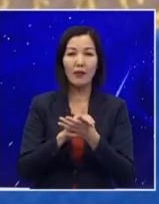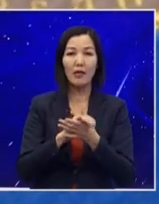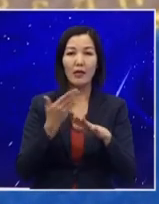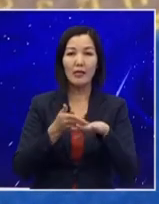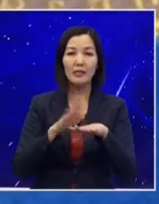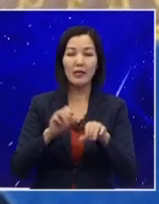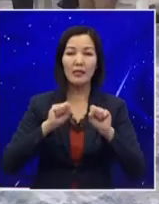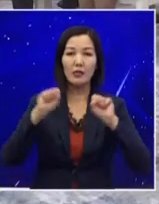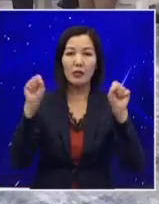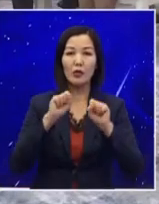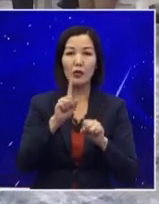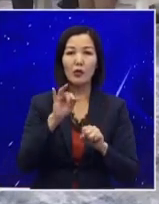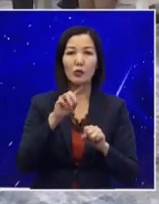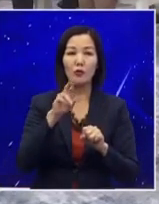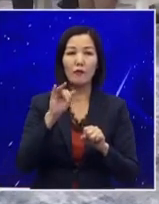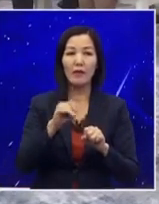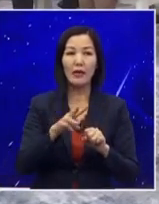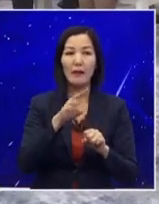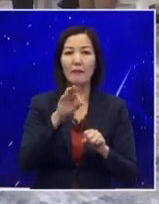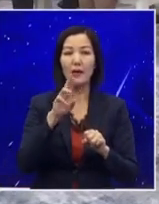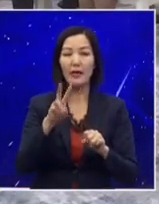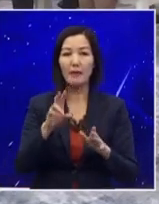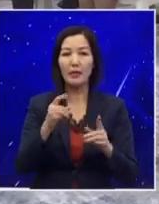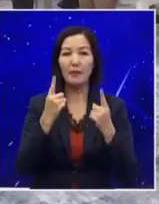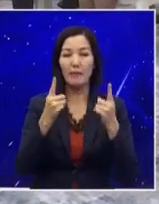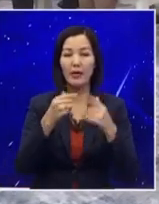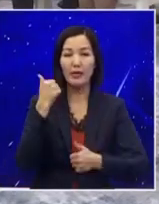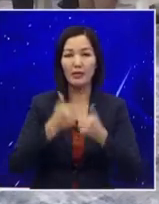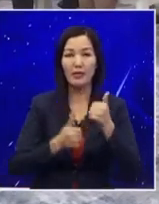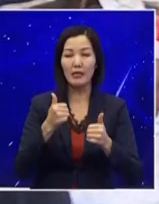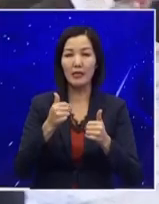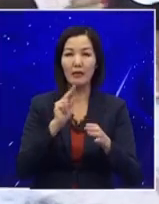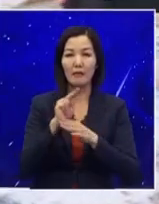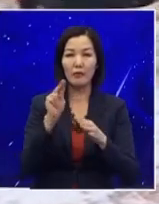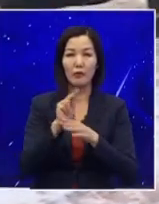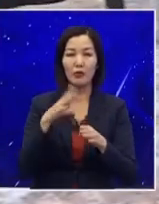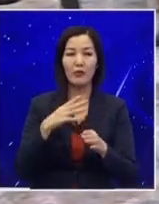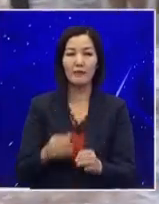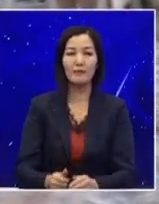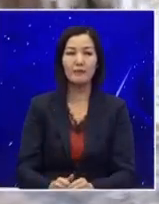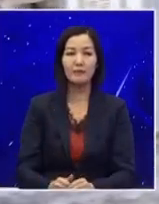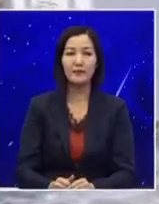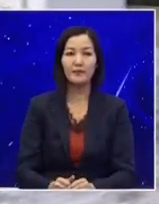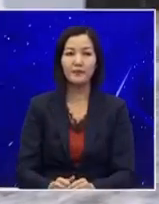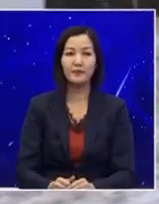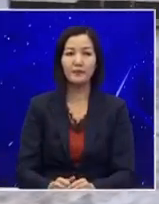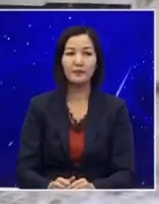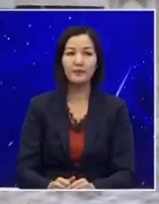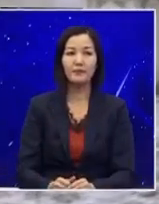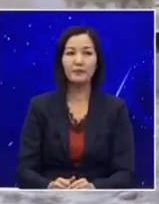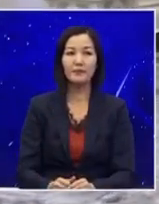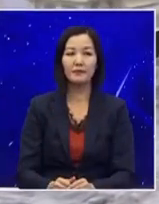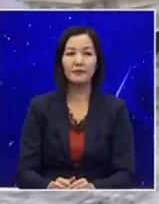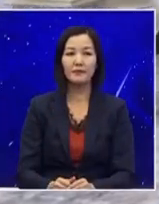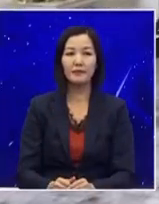қыздар Зульфия Чиншанло, Майя Манезаларды байрақты бәсекелерге дайындаған. Талдықорған қалалық төрт салалы